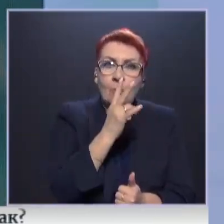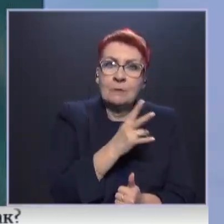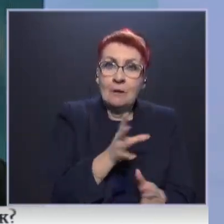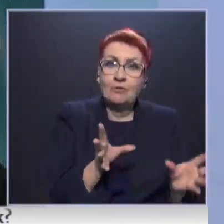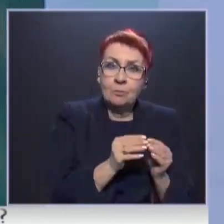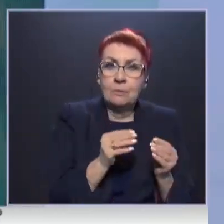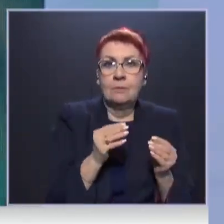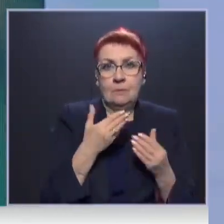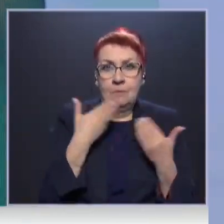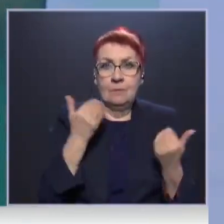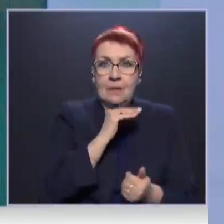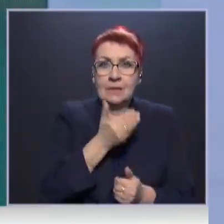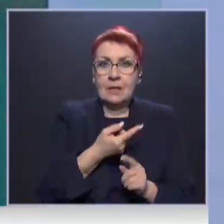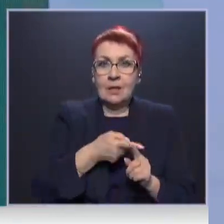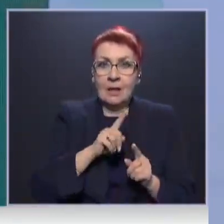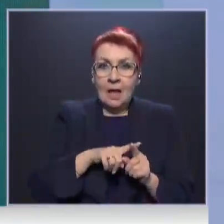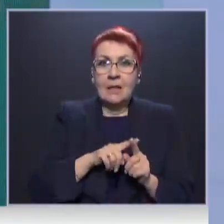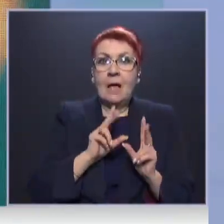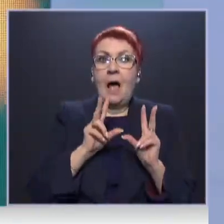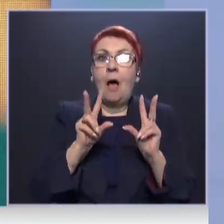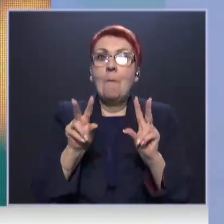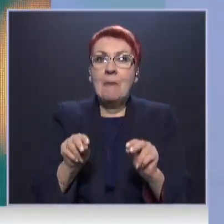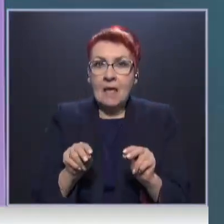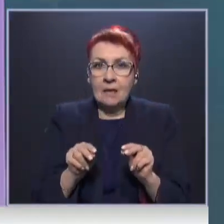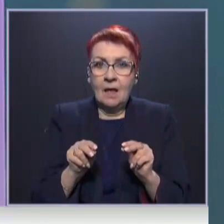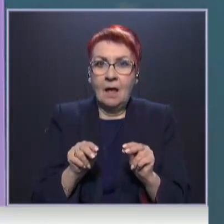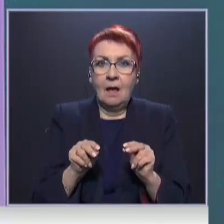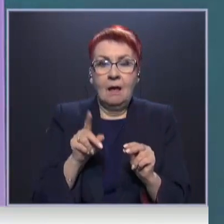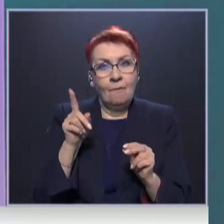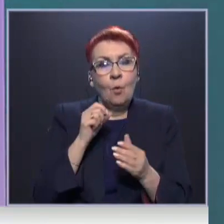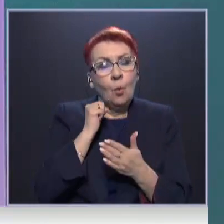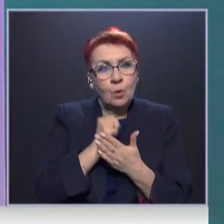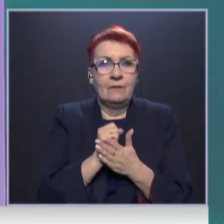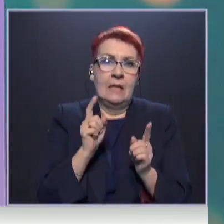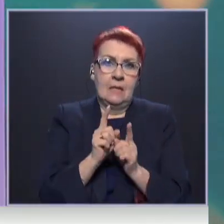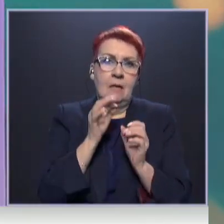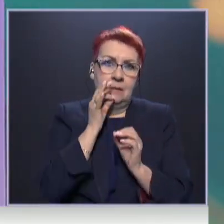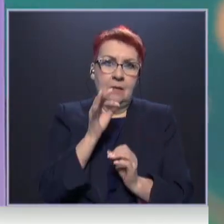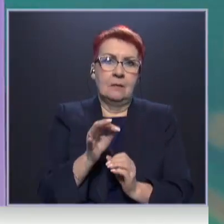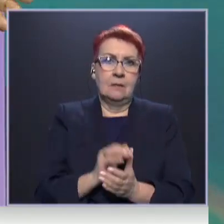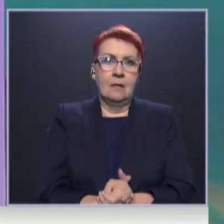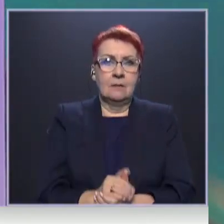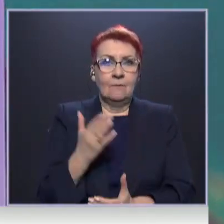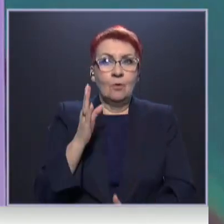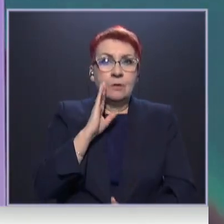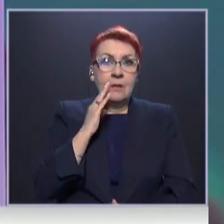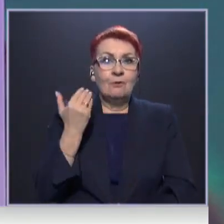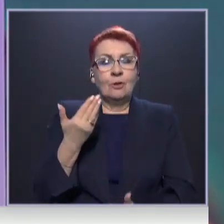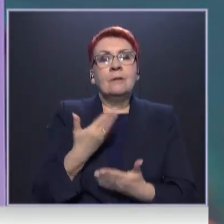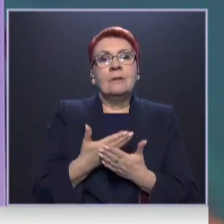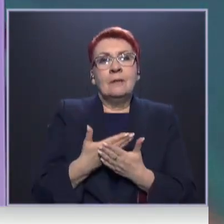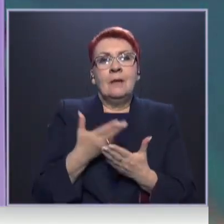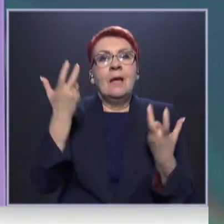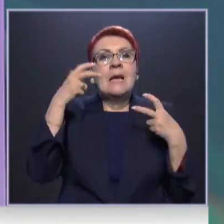вы в силу этого обета утвердите, так сказать. Угу. Вот девочка идет